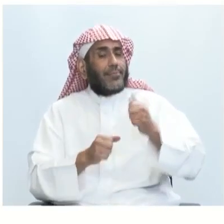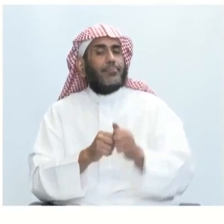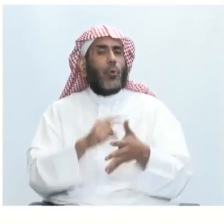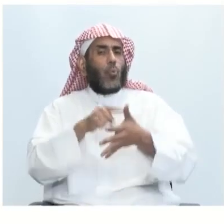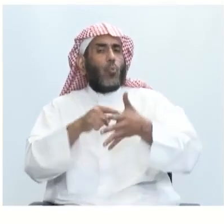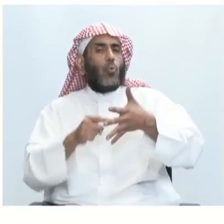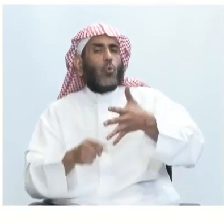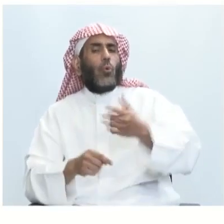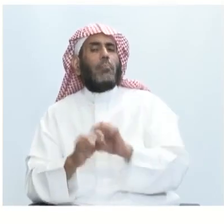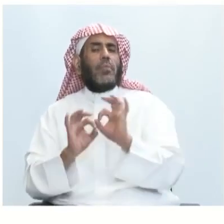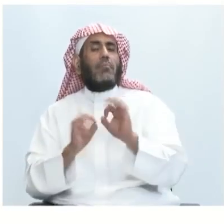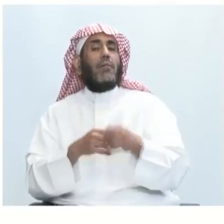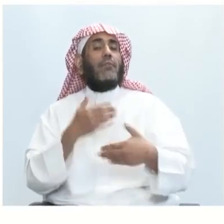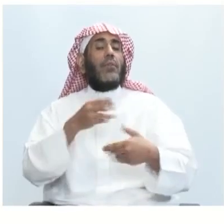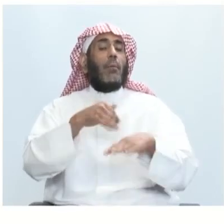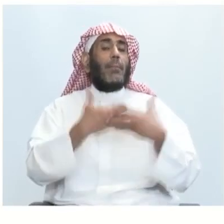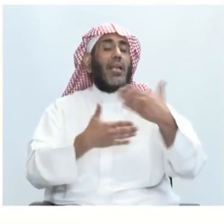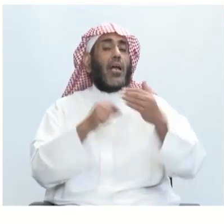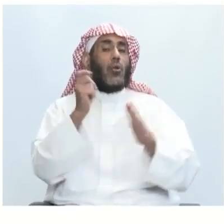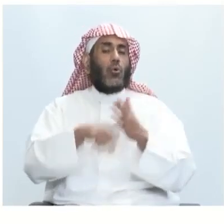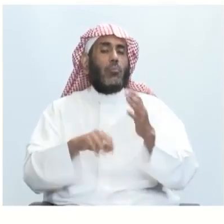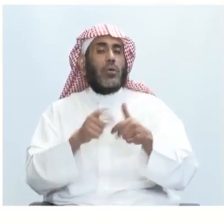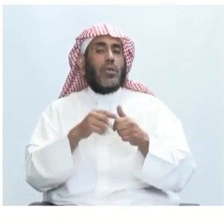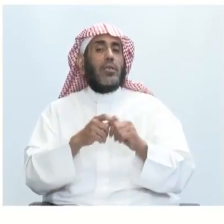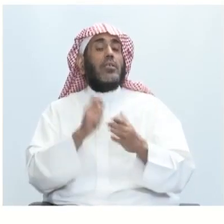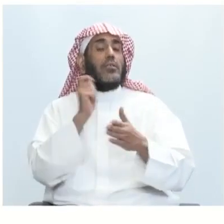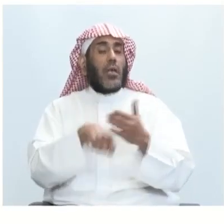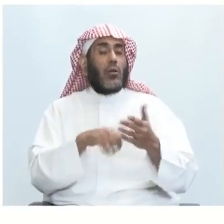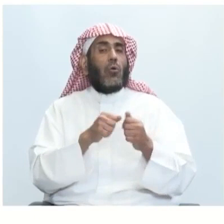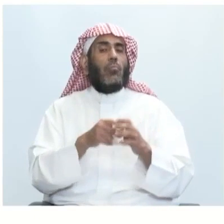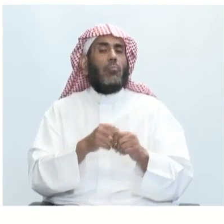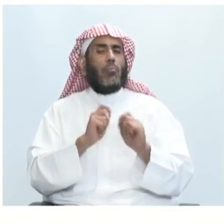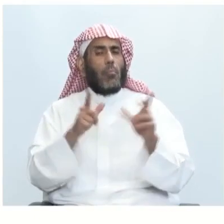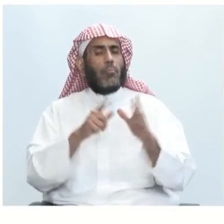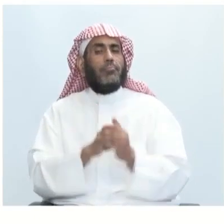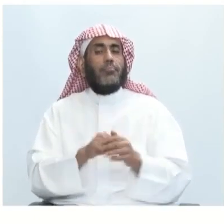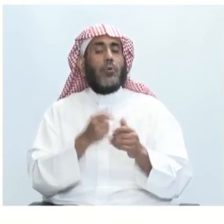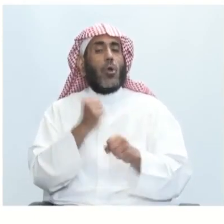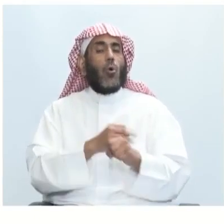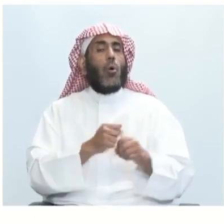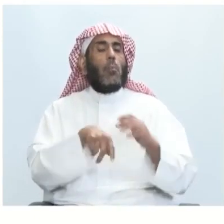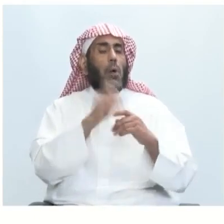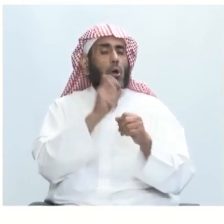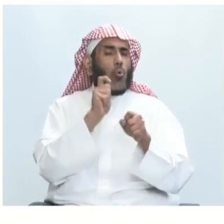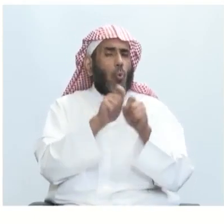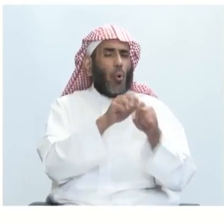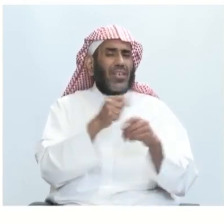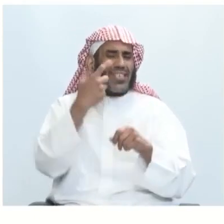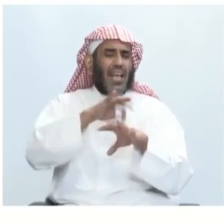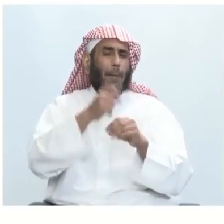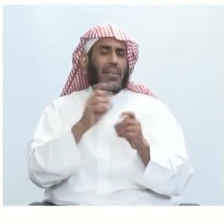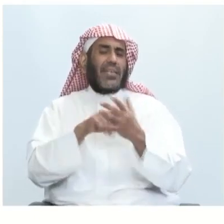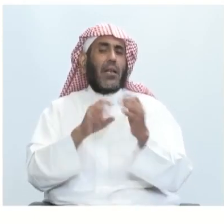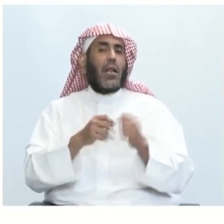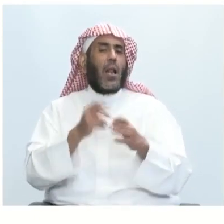الخطوات التي في بناء حكم او بدايه اصدار حكم اصدر حكم وانه مخلوق من طين ثم بعد ذلك ذكر